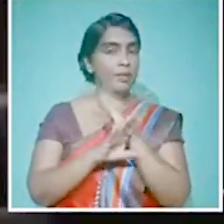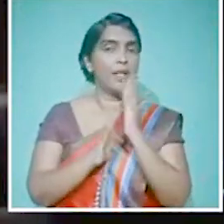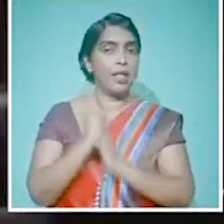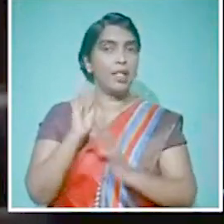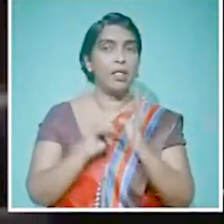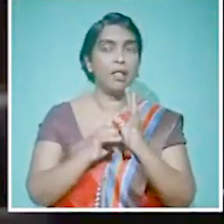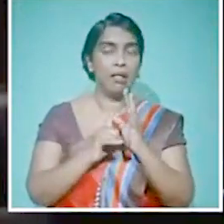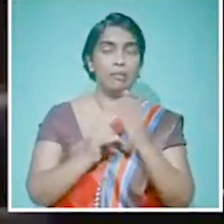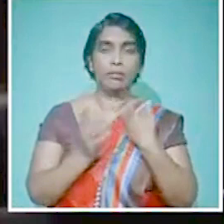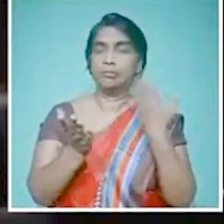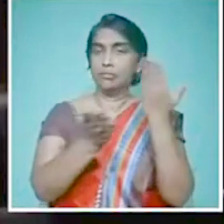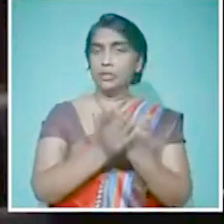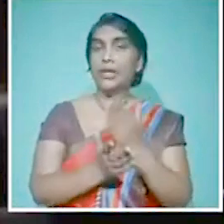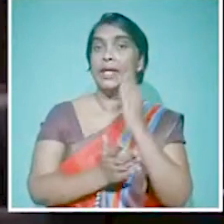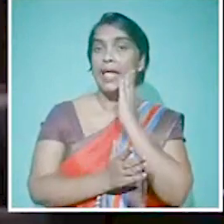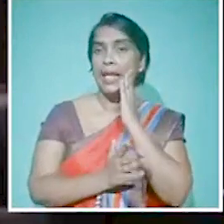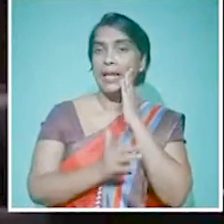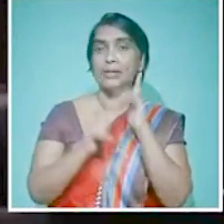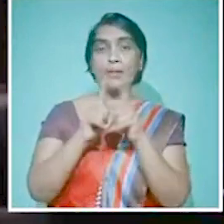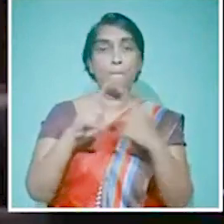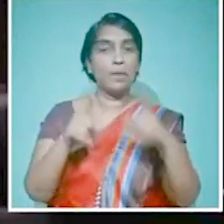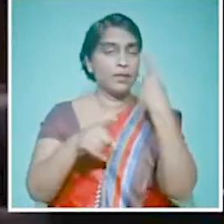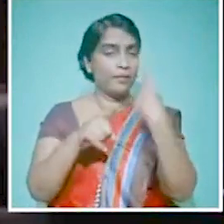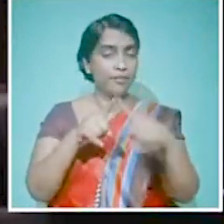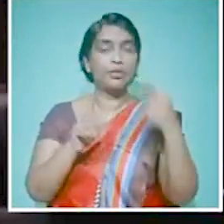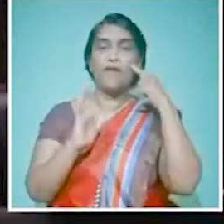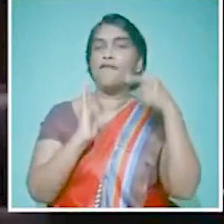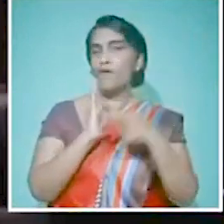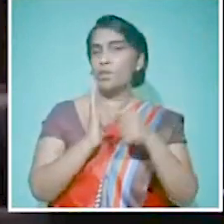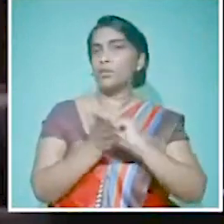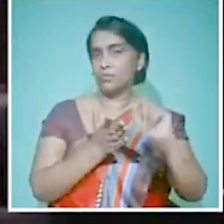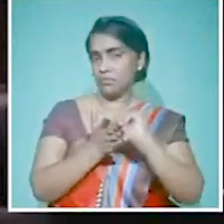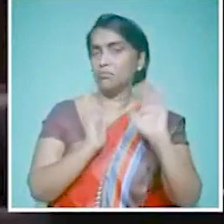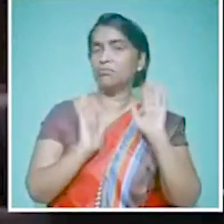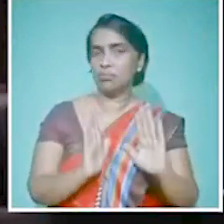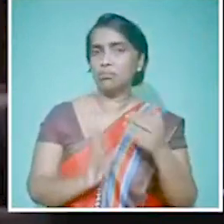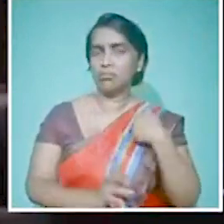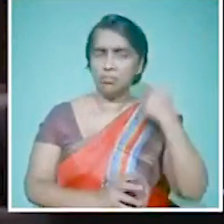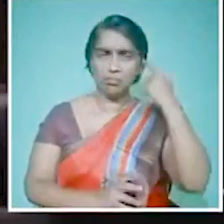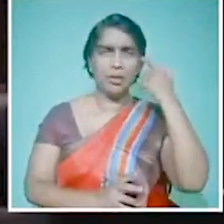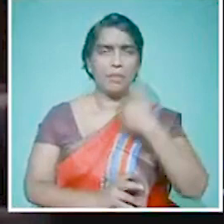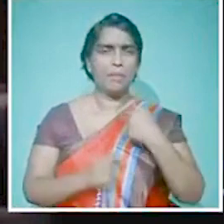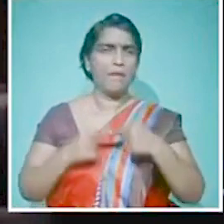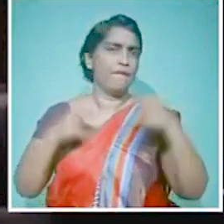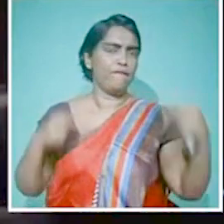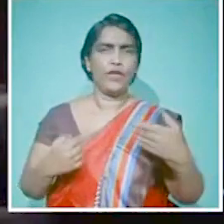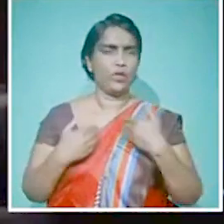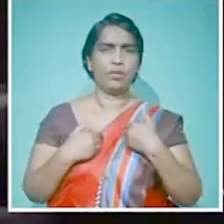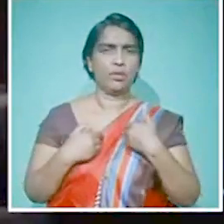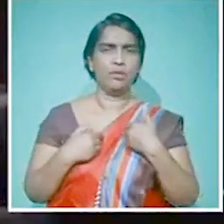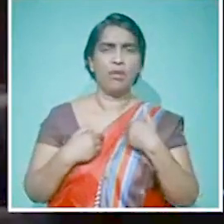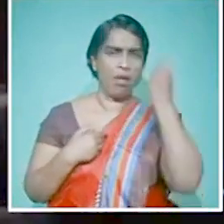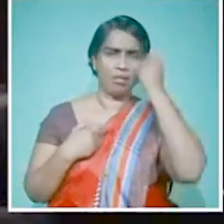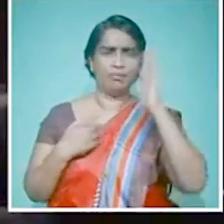අමාත්‍යවරයා ගෙනාවා ඉංග්‍රීසි මාධ්‍යෙන් පමණයි විභාගවලට උත්තර ලියන්න ඕනි කියලා. එවෙලේ මට මතකයි මම විරුද්ධ වුණායේ තීරණයට